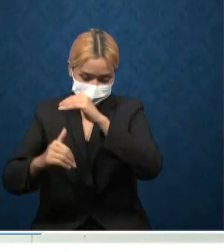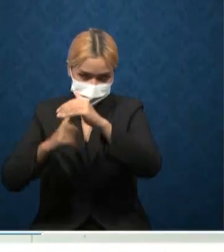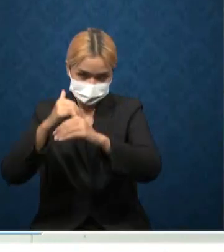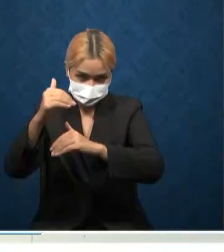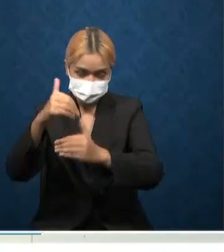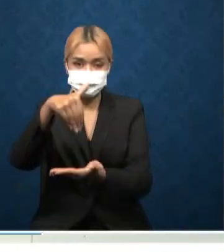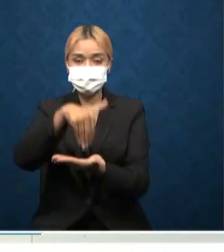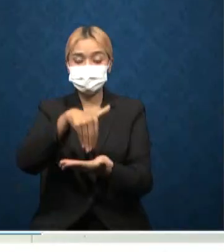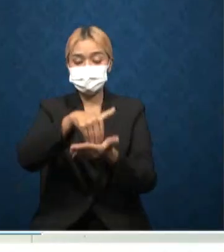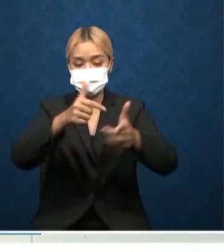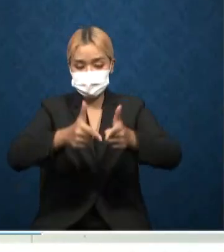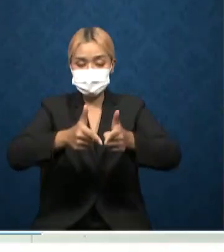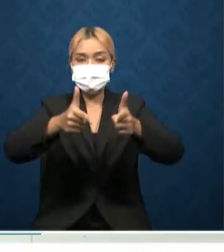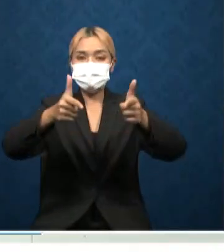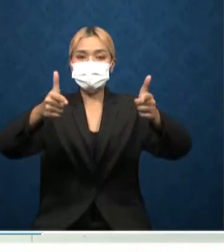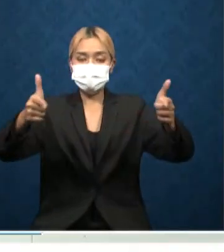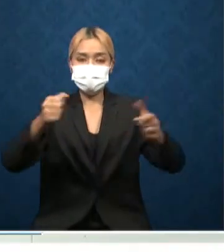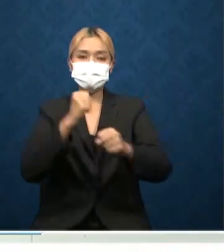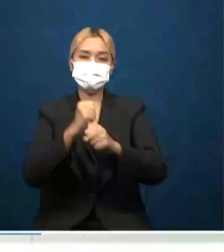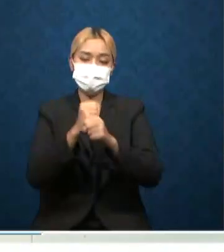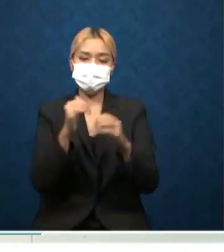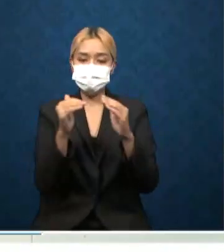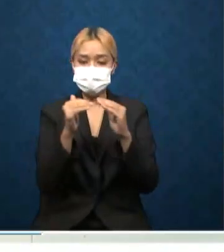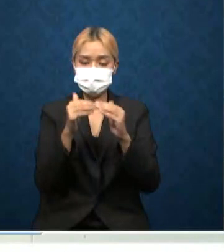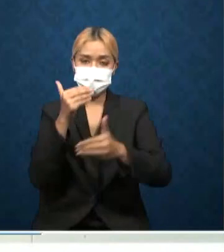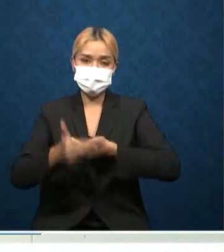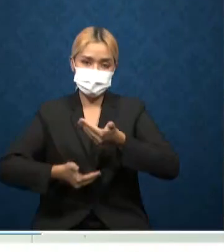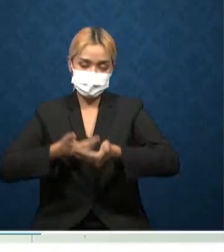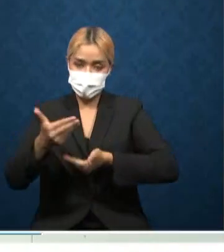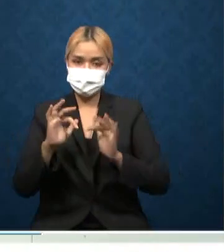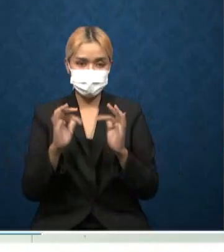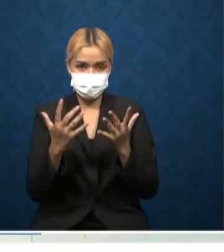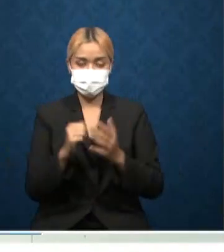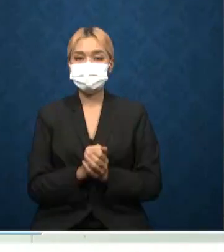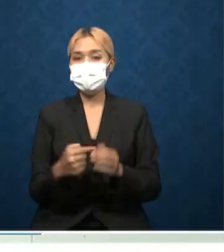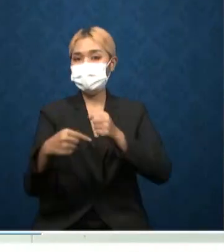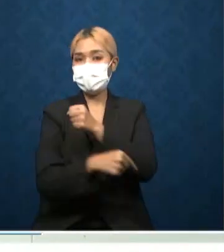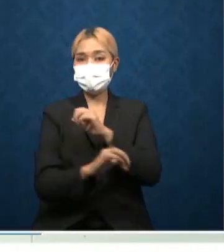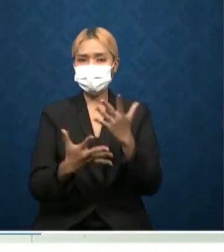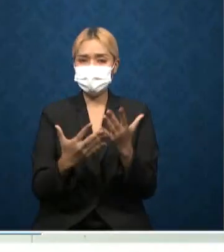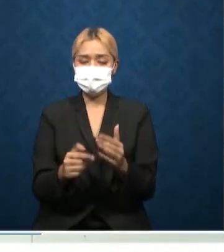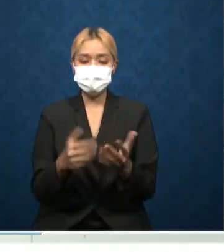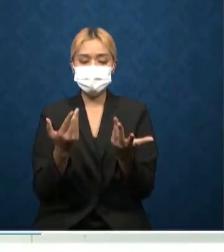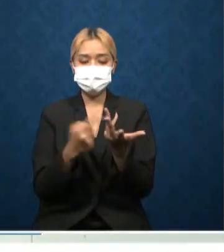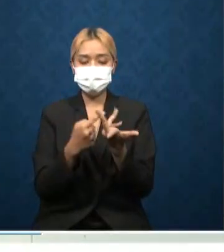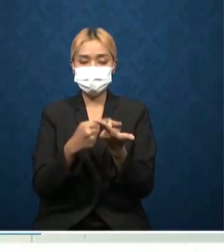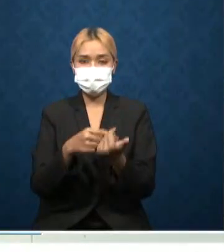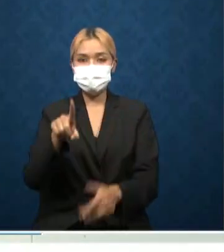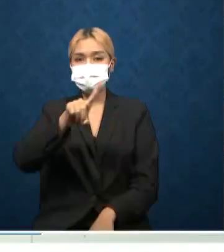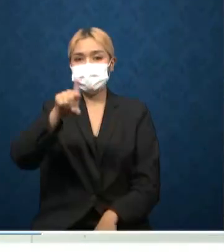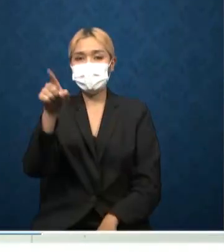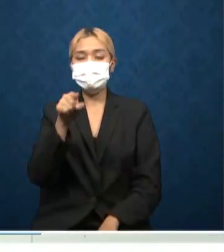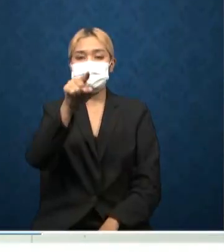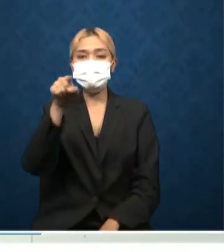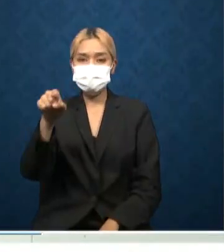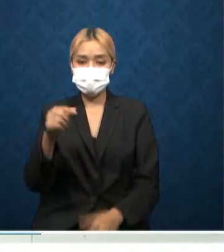รณรงค์การไม่ซื้อสิทธิ์ขายเสียงคิดเป็นร้อยละร้อยจึงทำให้คณะกรรมการ